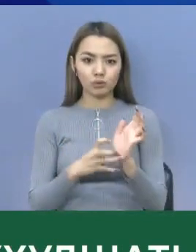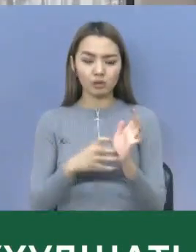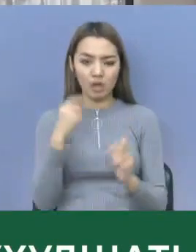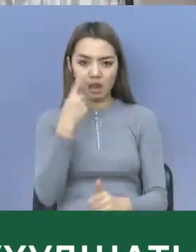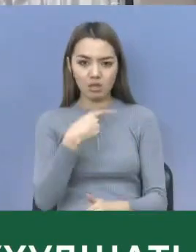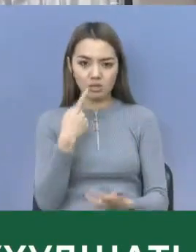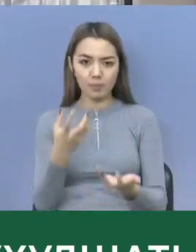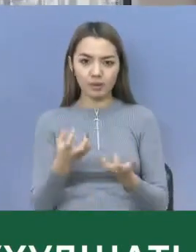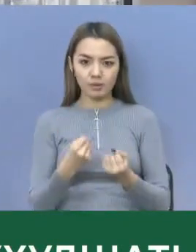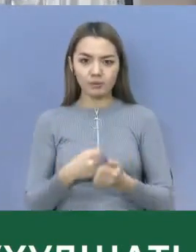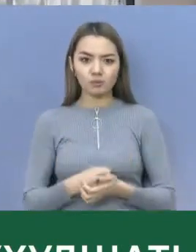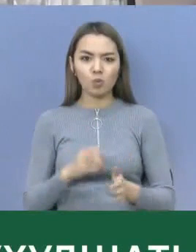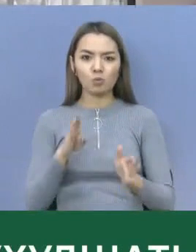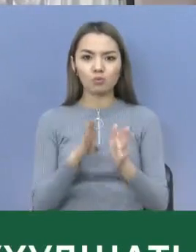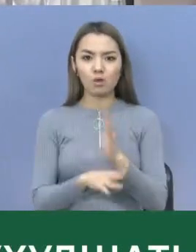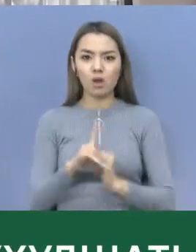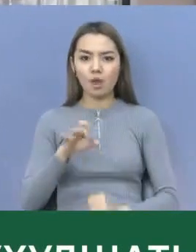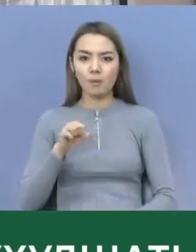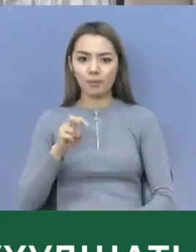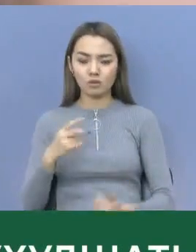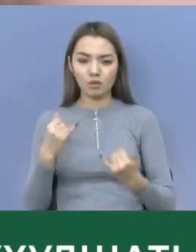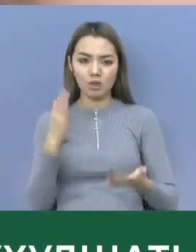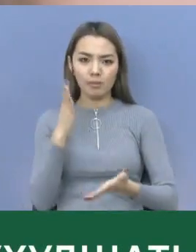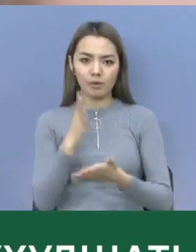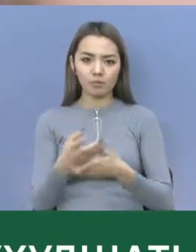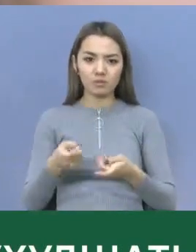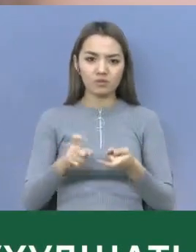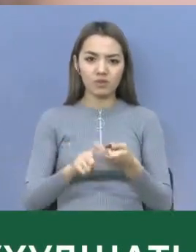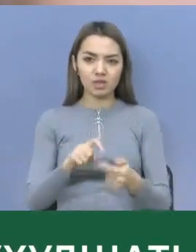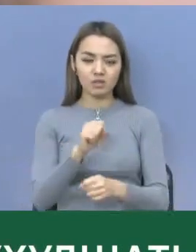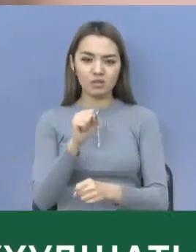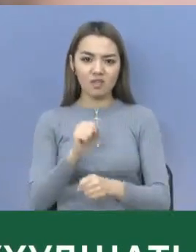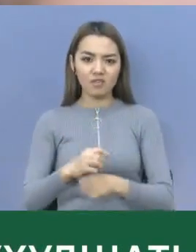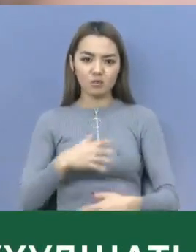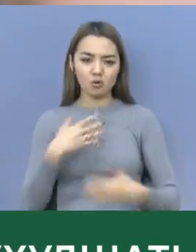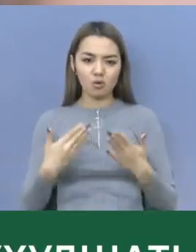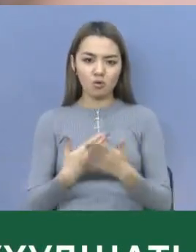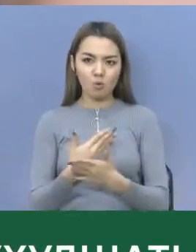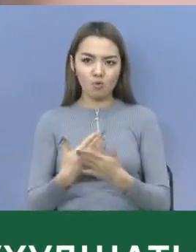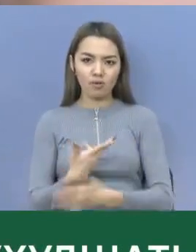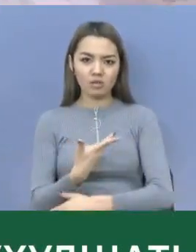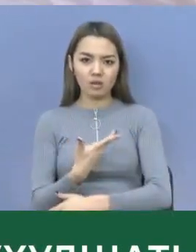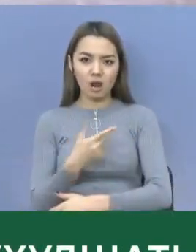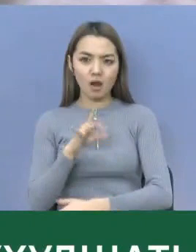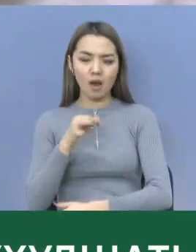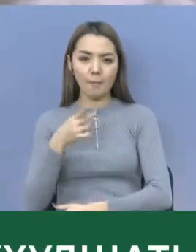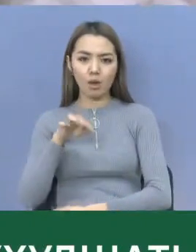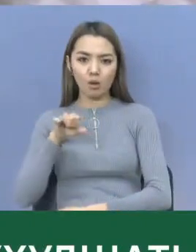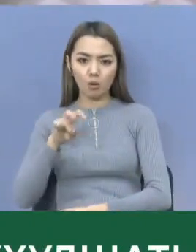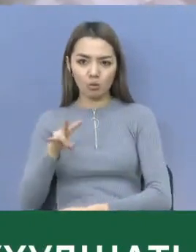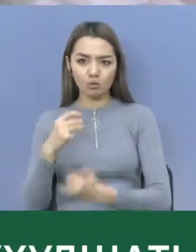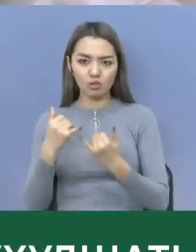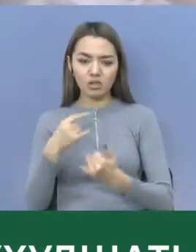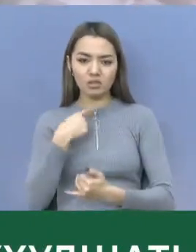лиц. Ухудшение эпидситуации напрямую связано с установленной циркуляцией нового штамма коронавируса «Омикрон»,